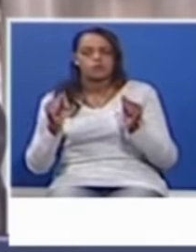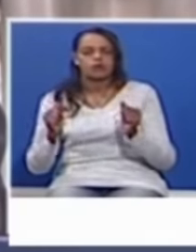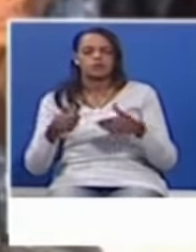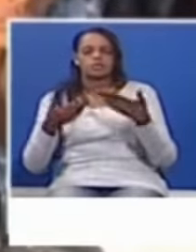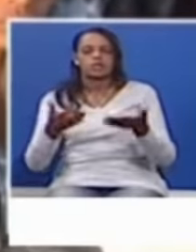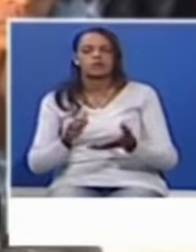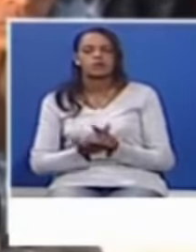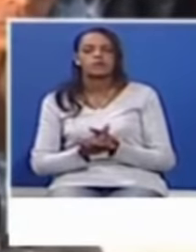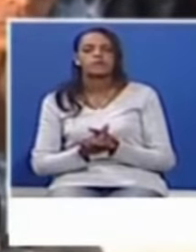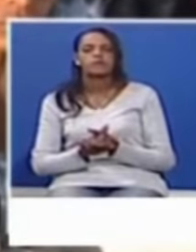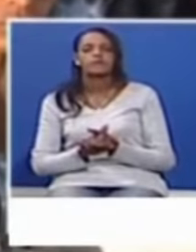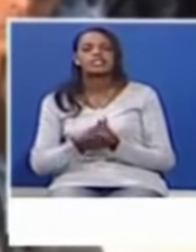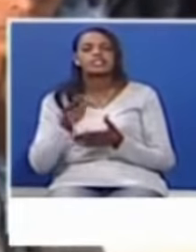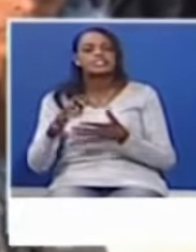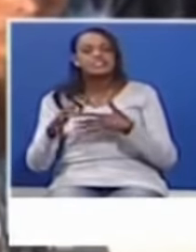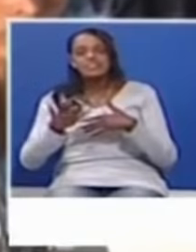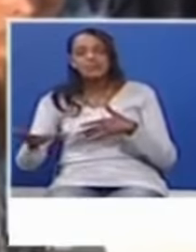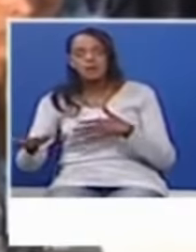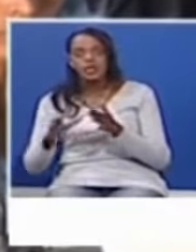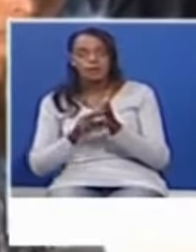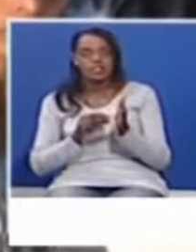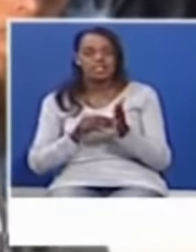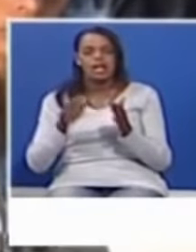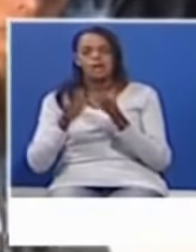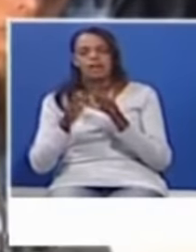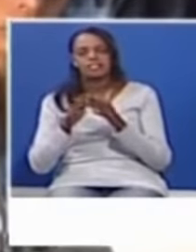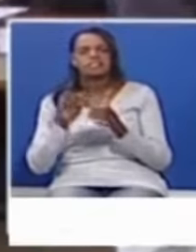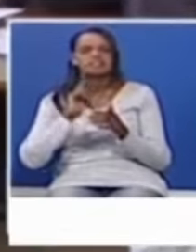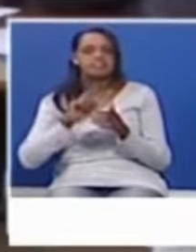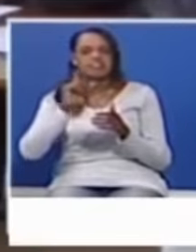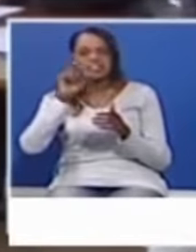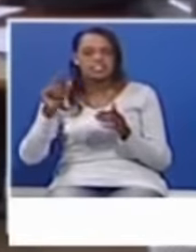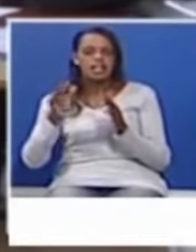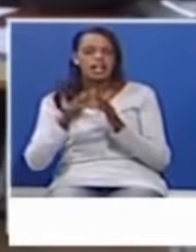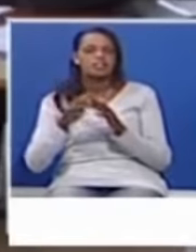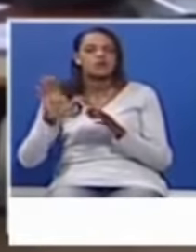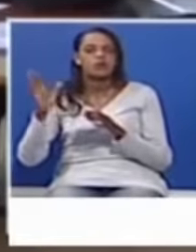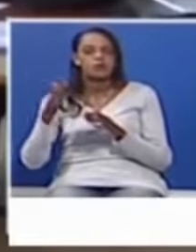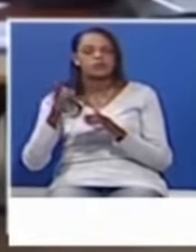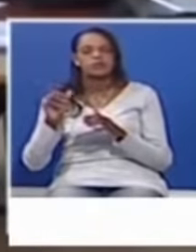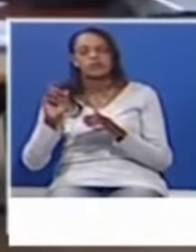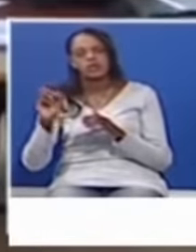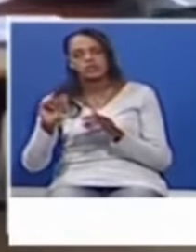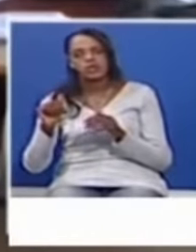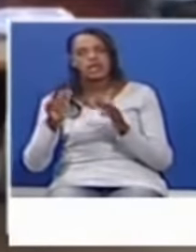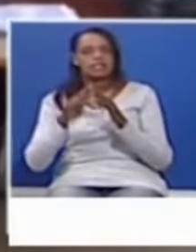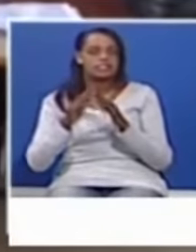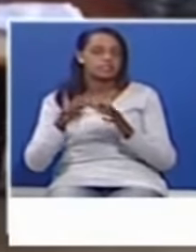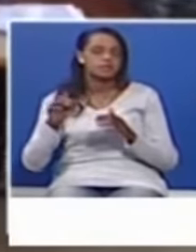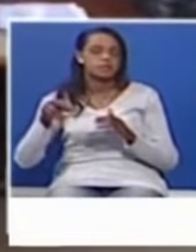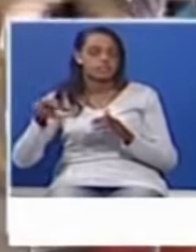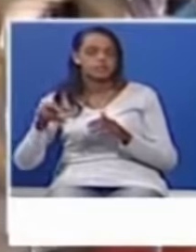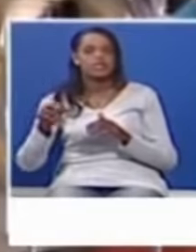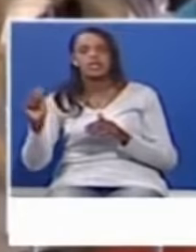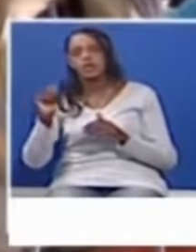ديو زاقيت مسرح عدل مريت إيساب عدتات تعدا كريستان عد قبرو عنا قدو عد العدا عد مزامات